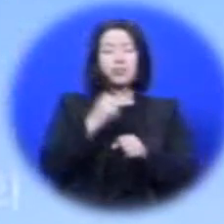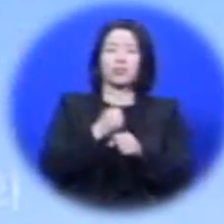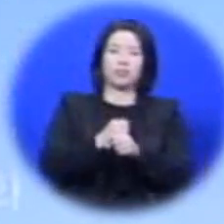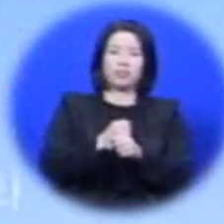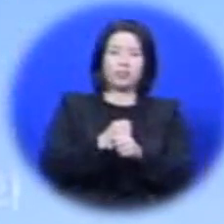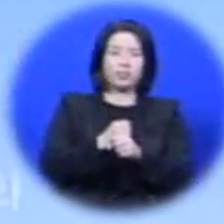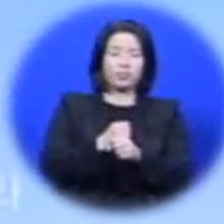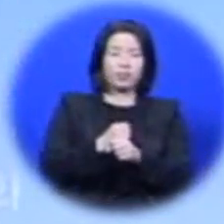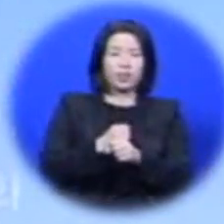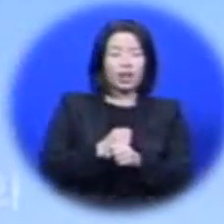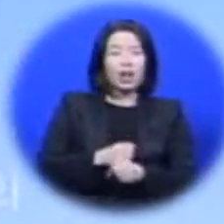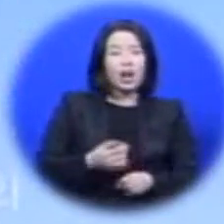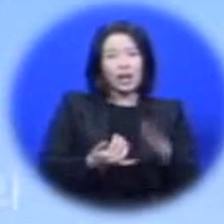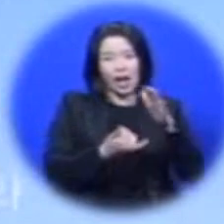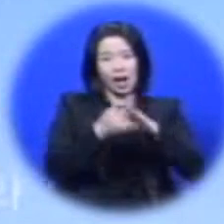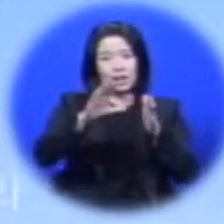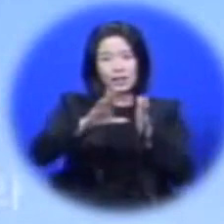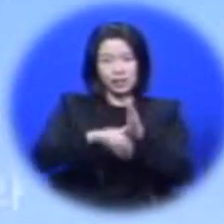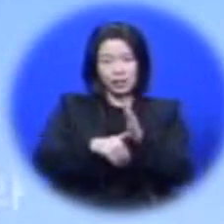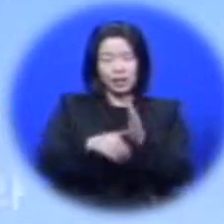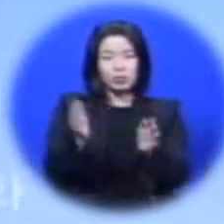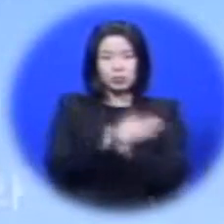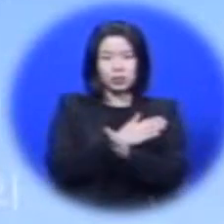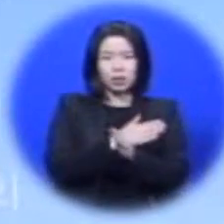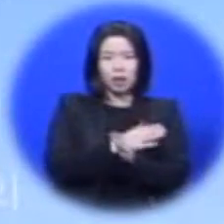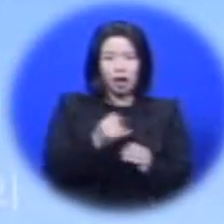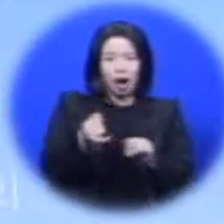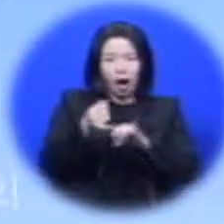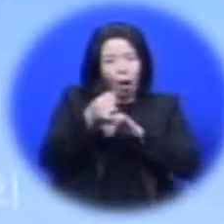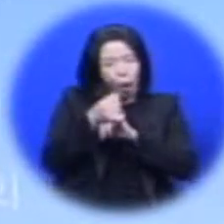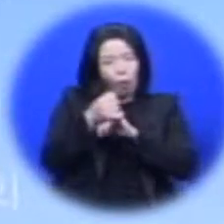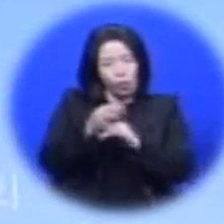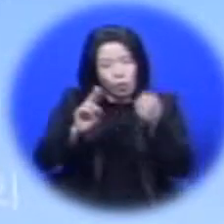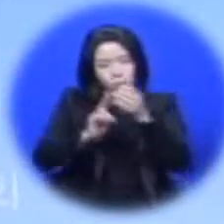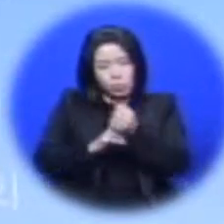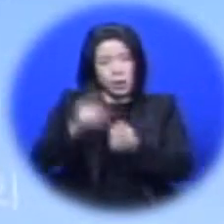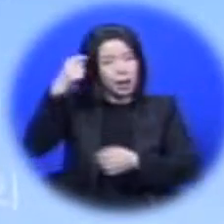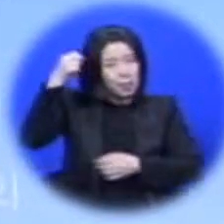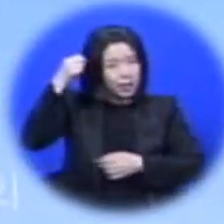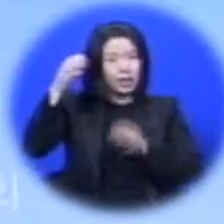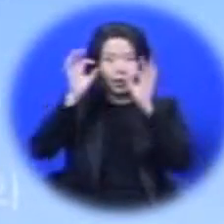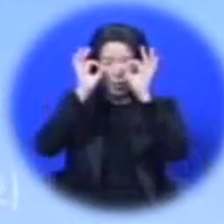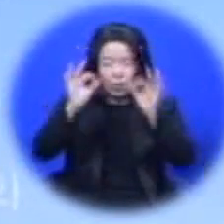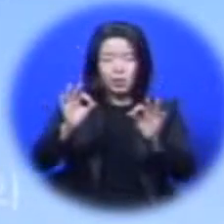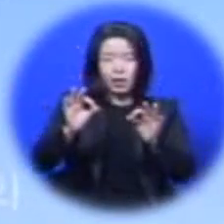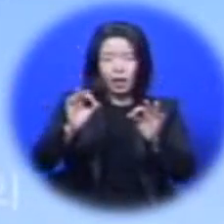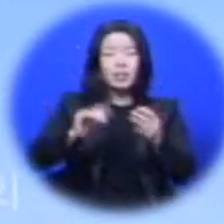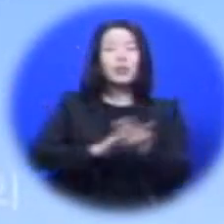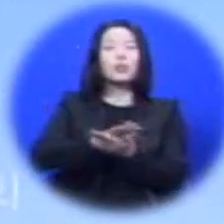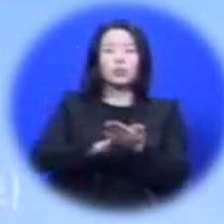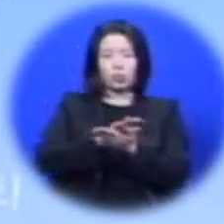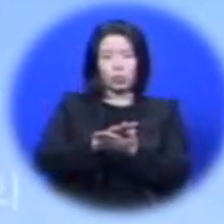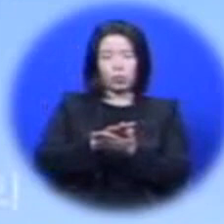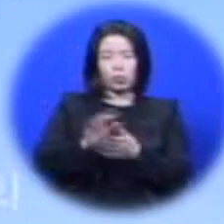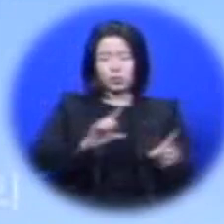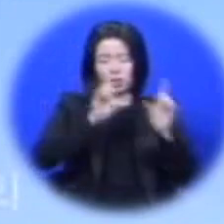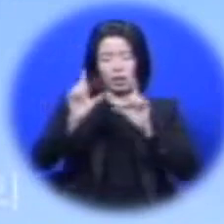그래서 우리가 어릴 때부터 불렀던 노래가 꼭꼭 숨어라 머리카락 보이라. 그렇게 살았어요